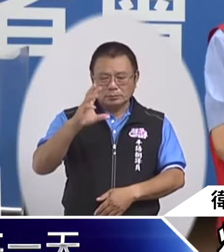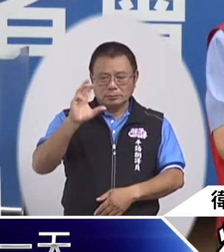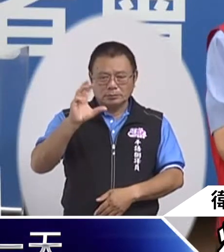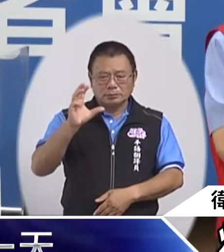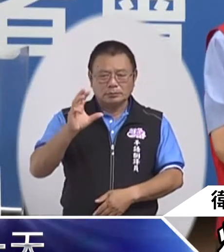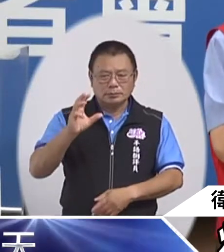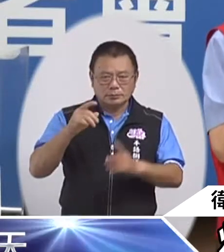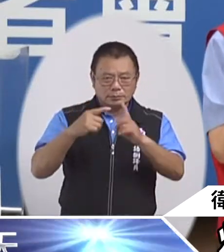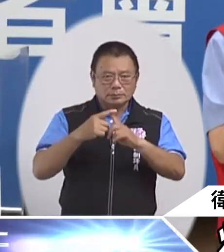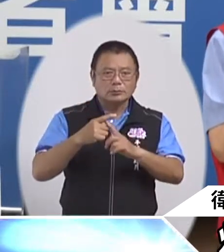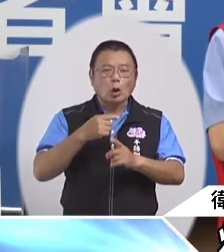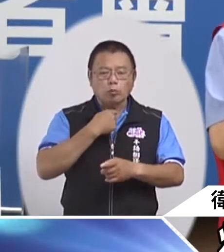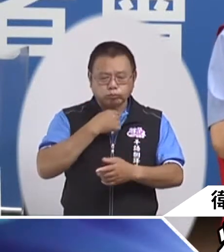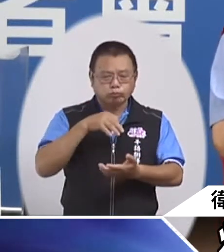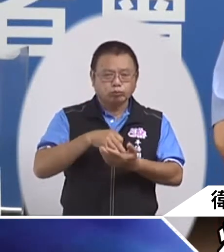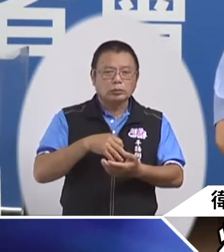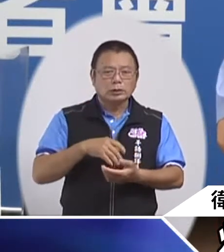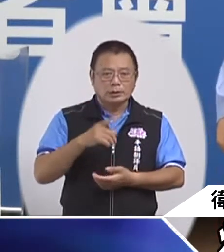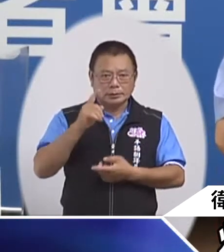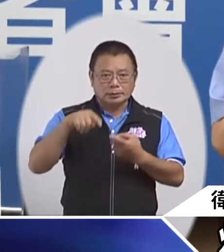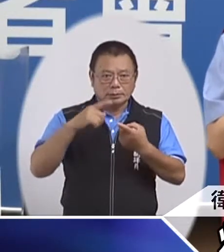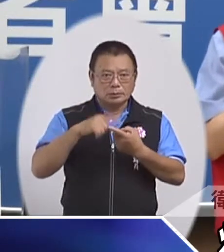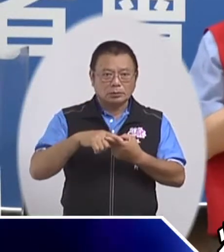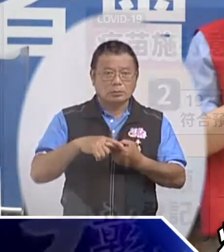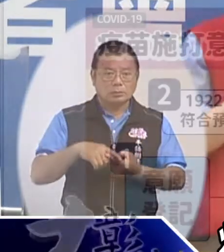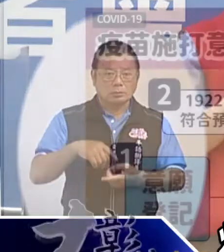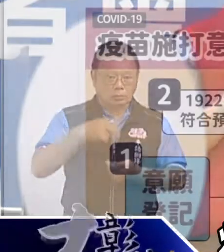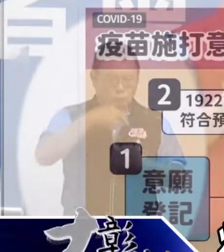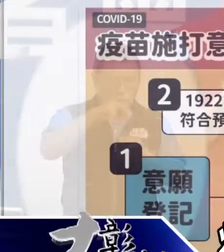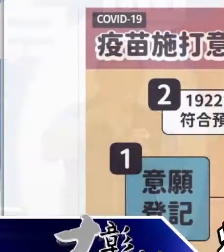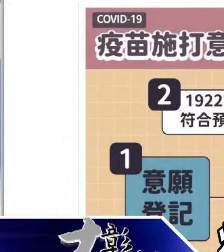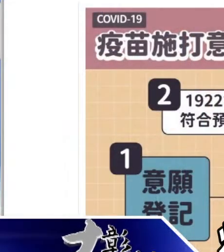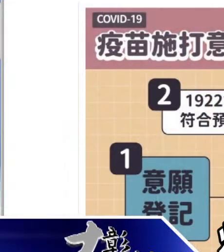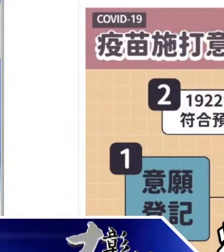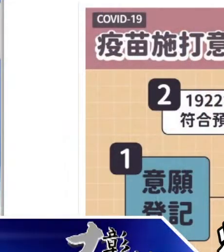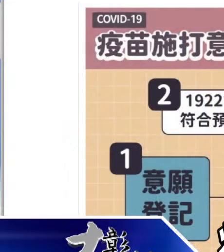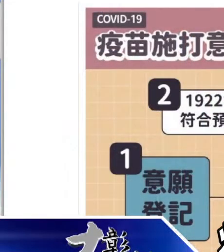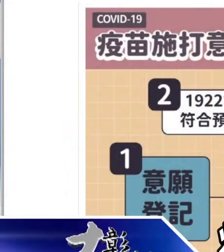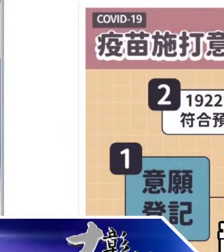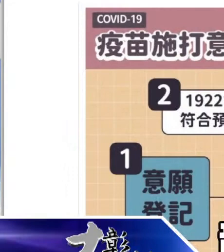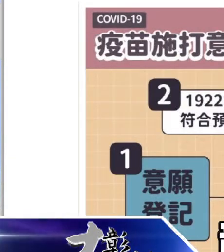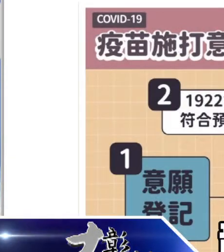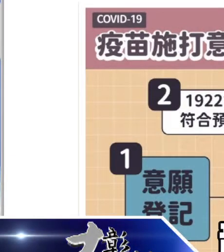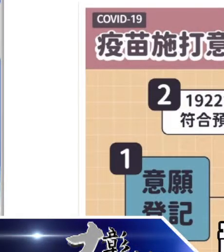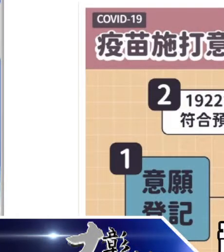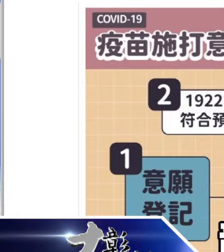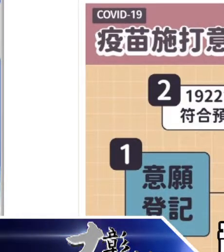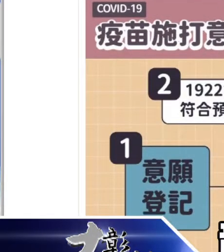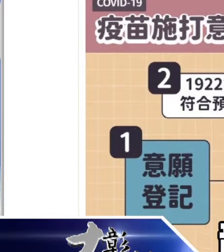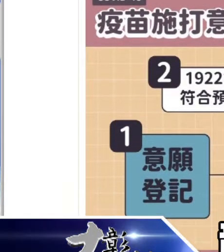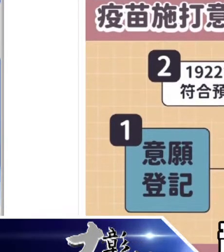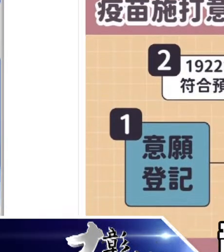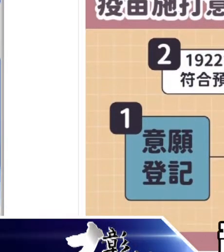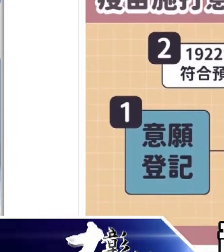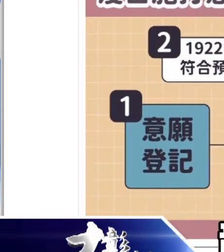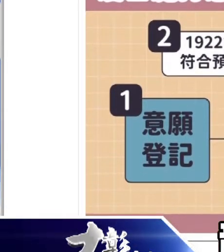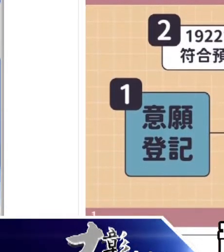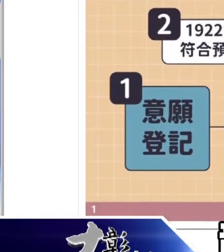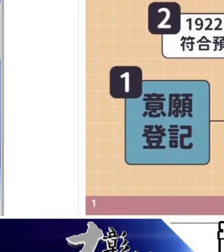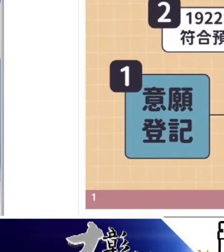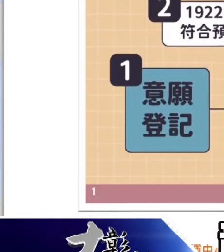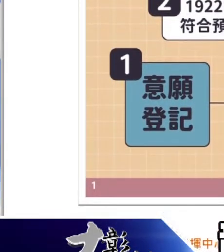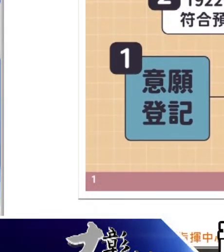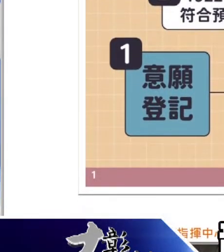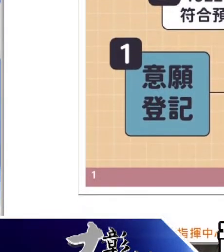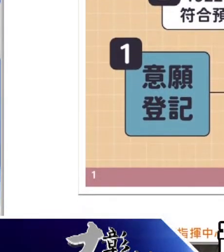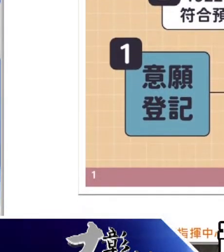54,280人的这些意愿登记，应该都已经陆陆续续收到这个简讯了，那也蛮多人去预约了，那